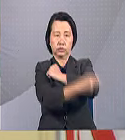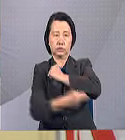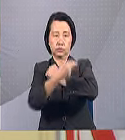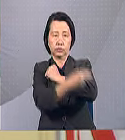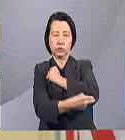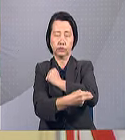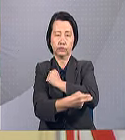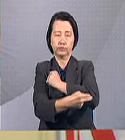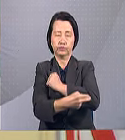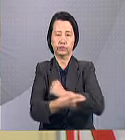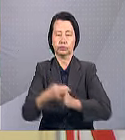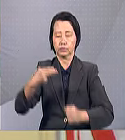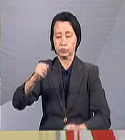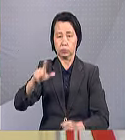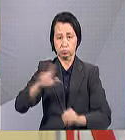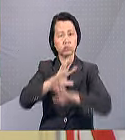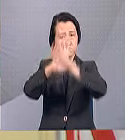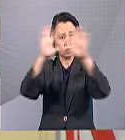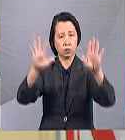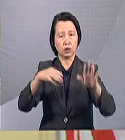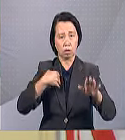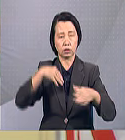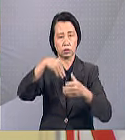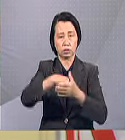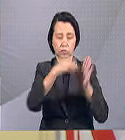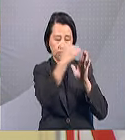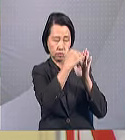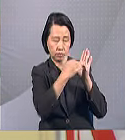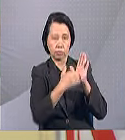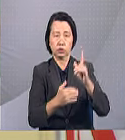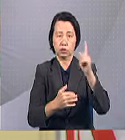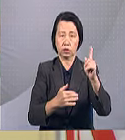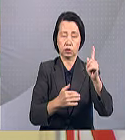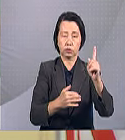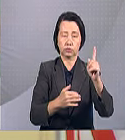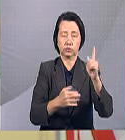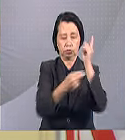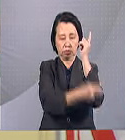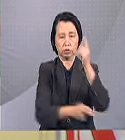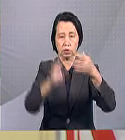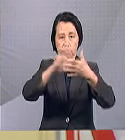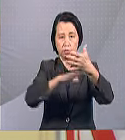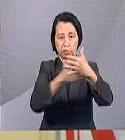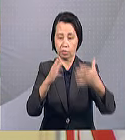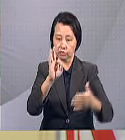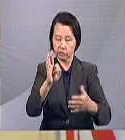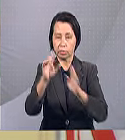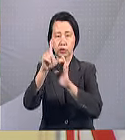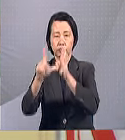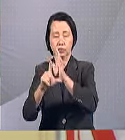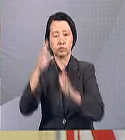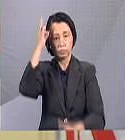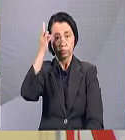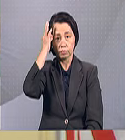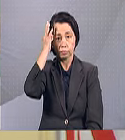negeri-negeri. Hal ini jelas disebut di bawah butiran 1 senarai negeri jadual ke-9 Perlembagaan Persekutuan.